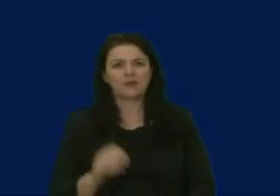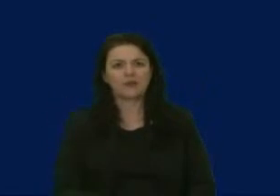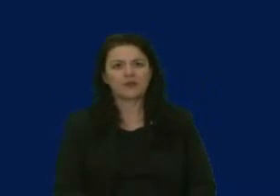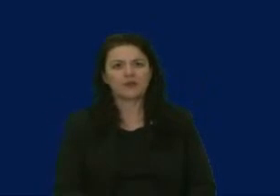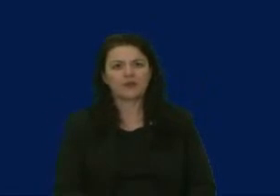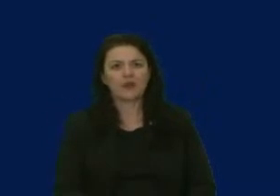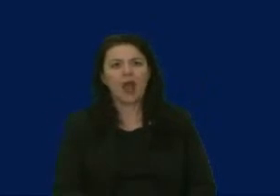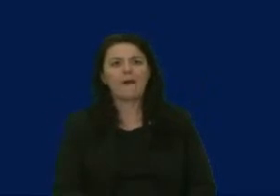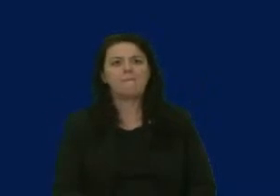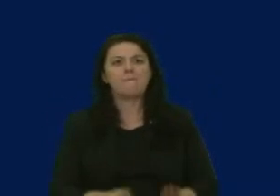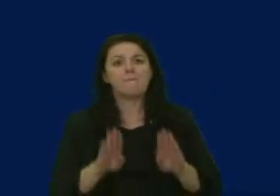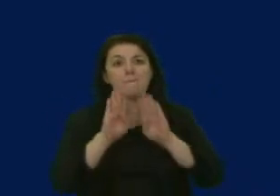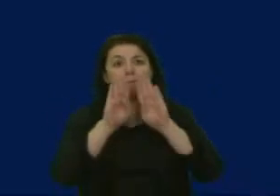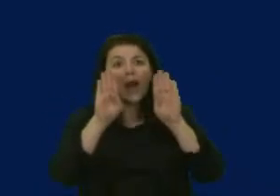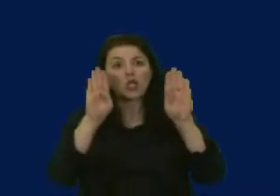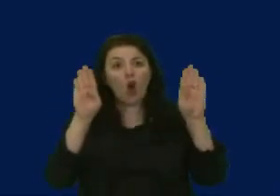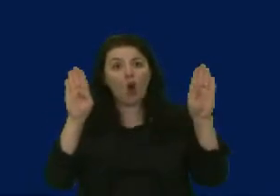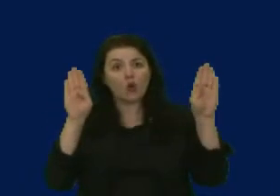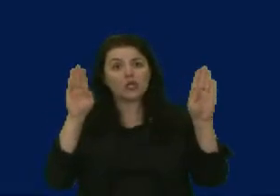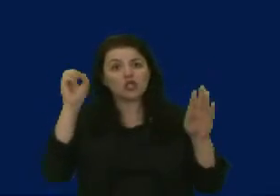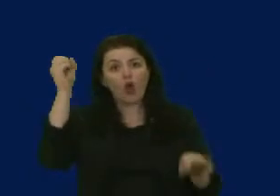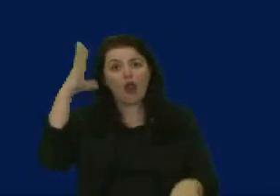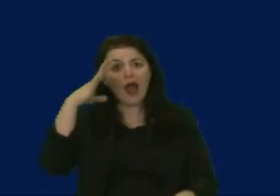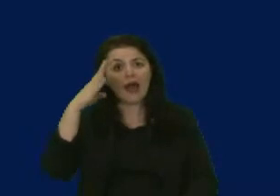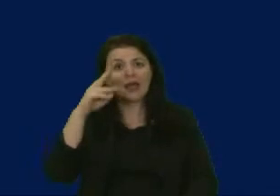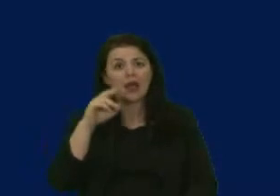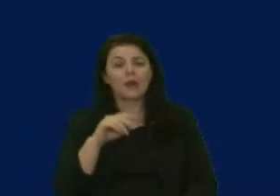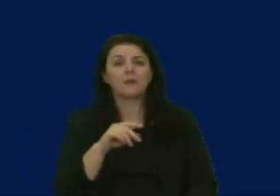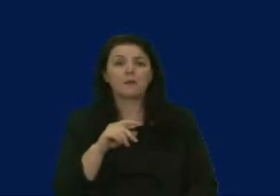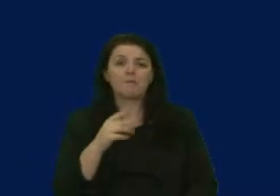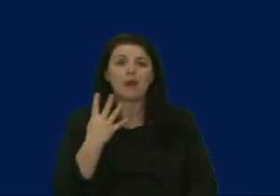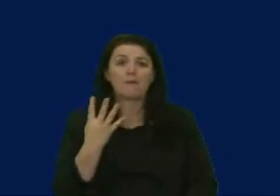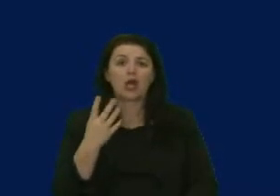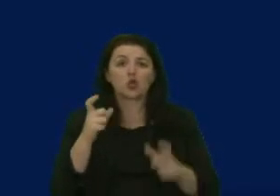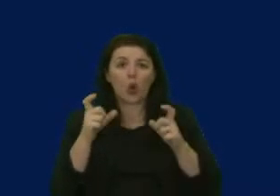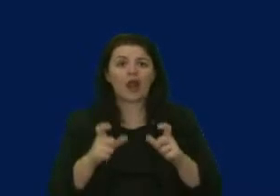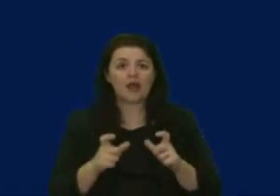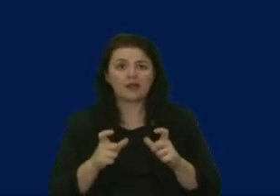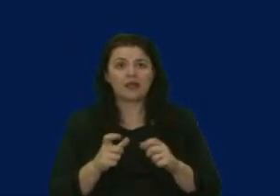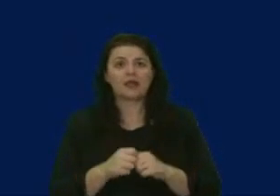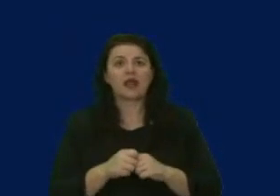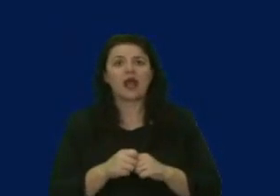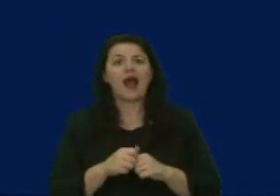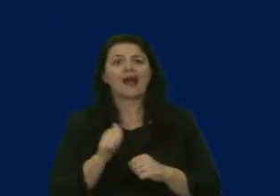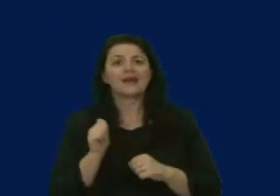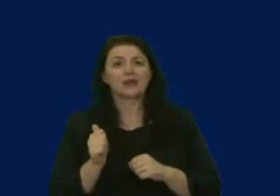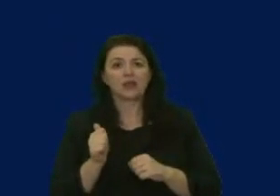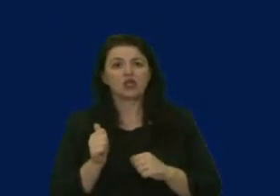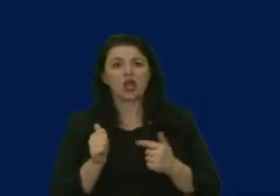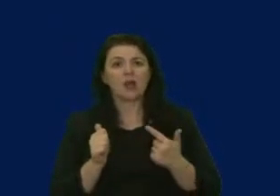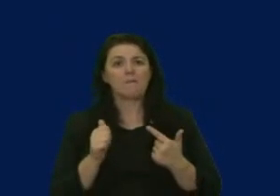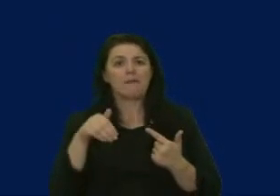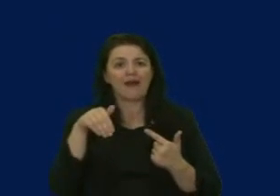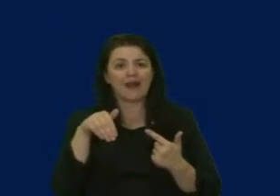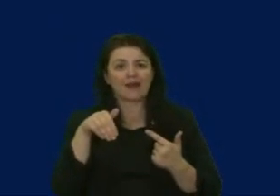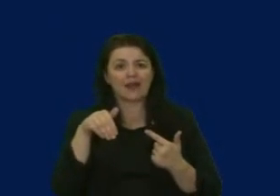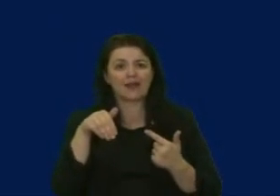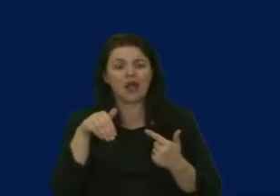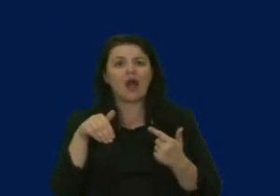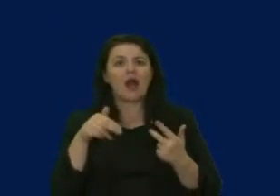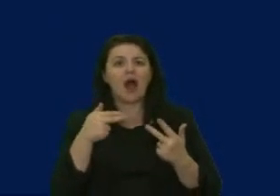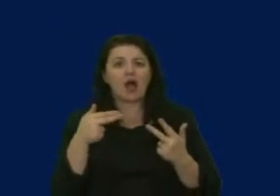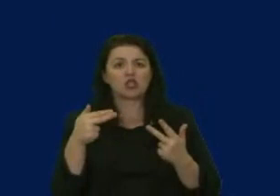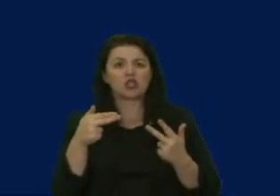panourile solare pe patru clădiri publice pe care le aveți menționate Acolo e vorba de Agârbiceanu de liceul Maranata de parkingul